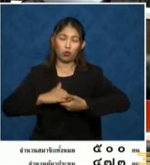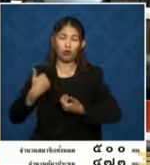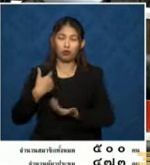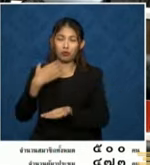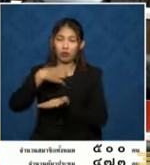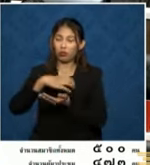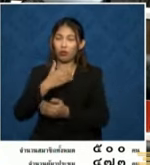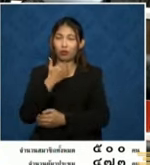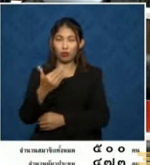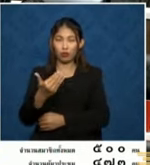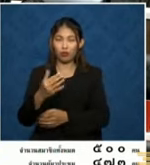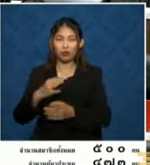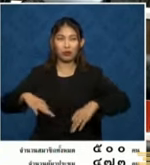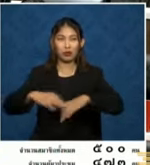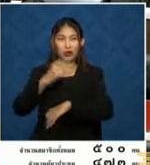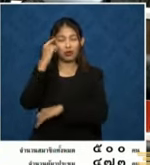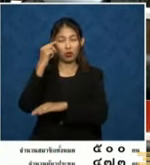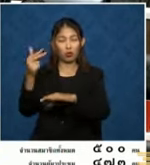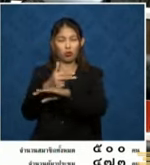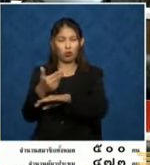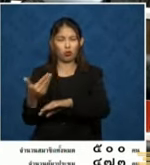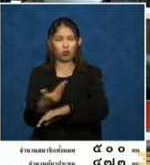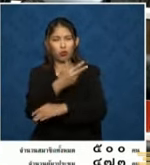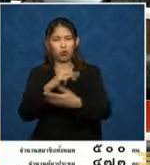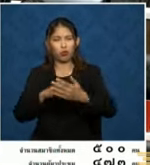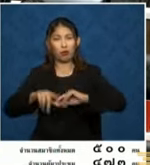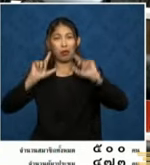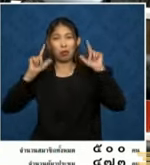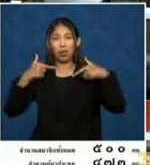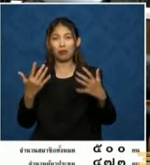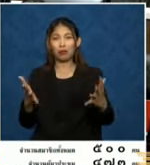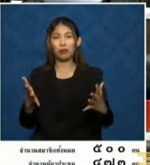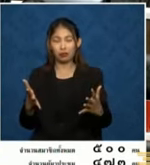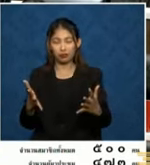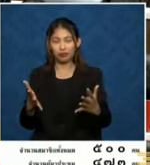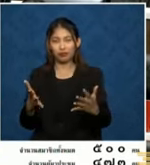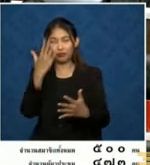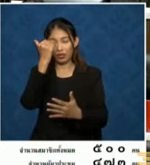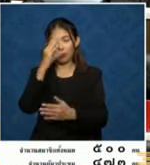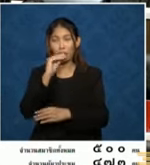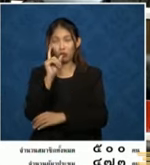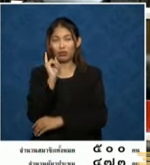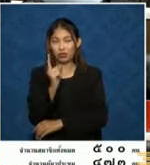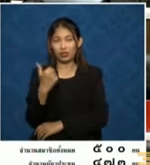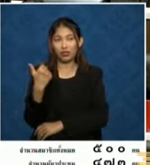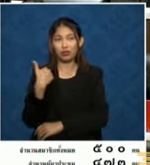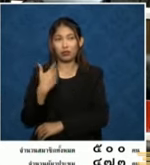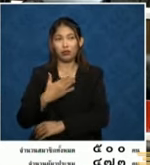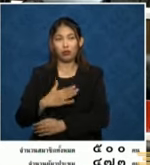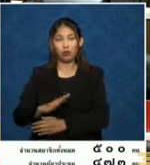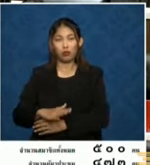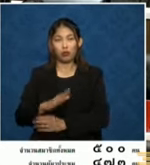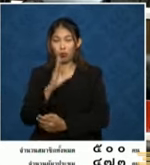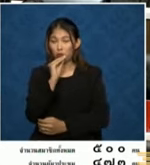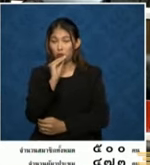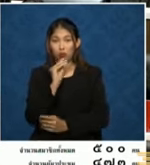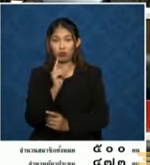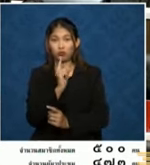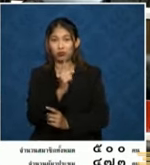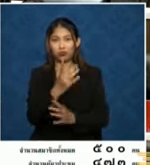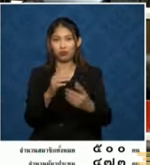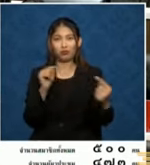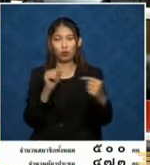อดก็เลยหวังว่าการโชว์คลิปนี้ก็ไม่ได้ทำอะไรให้ท่านเสียหายครับก็เป็นคำพูดที่ท่านได้พูดไว้กับสาธารณะและผมเองก็ไม่ได้วิพากษ์วิจารณ์ท่านเป็นรายบุค